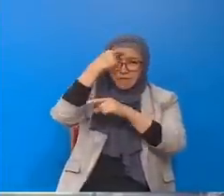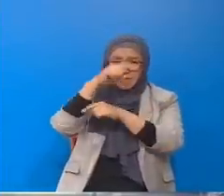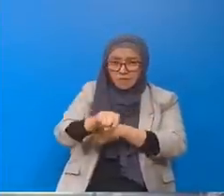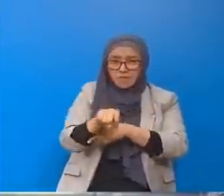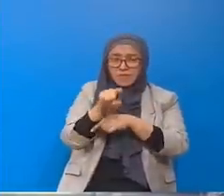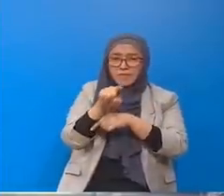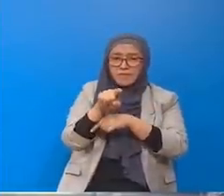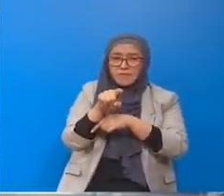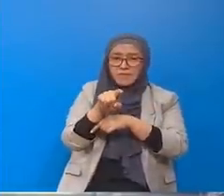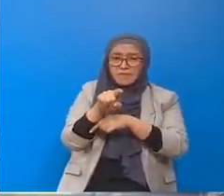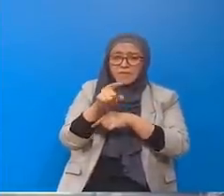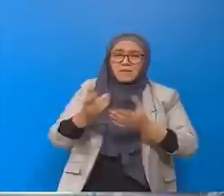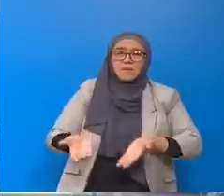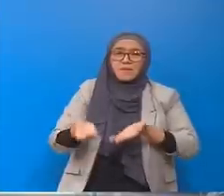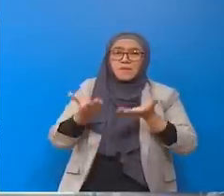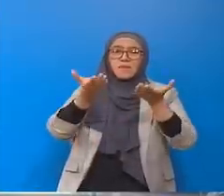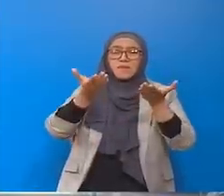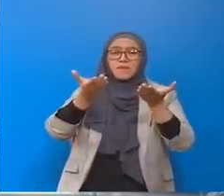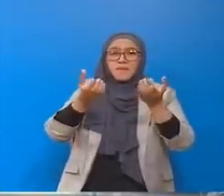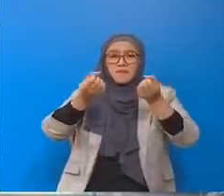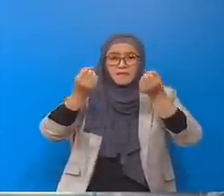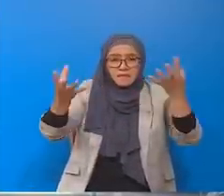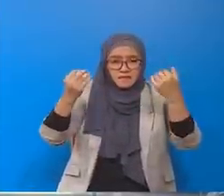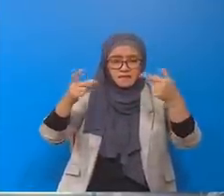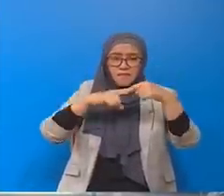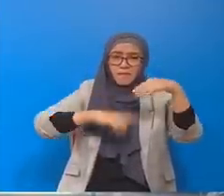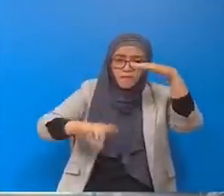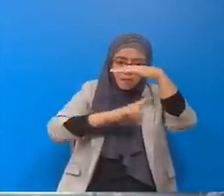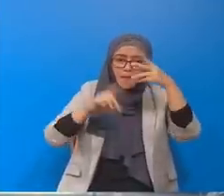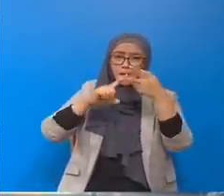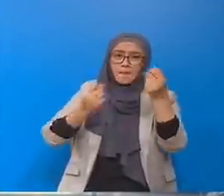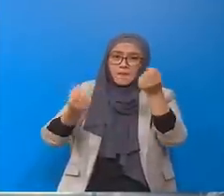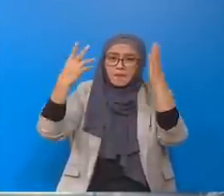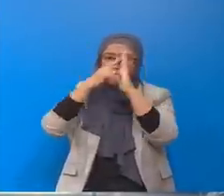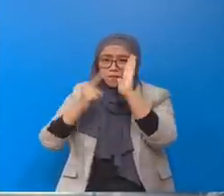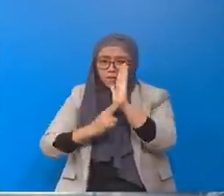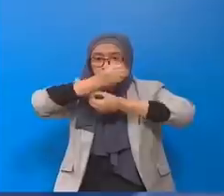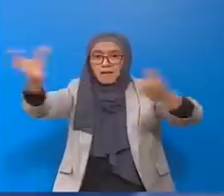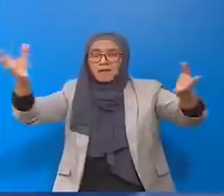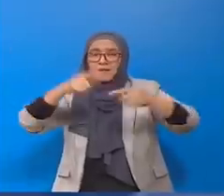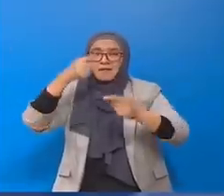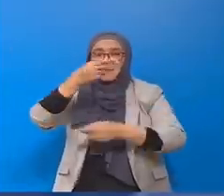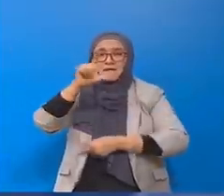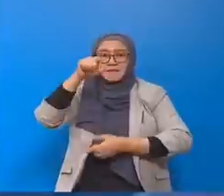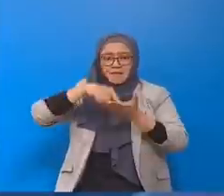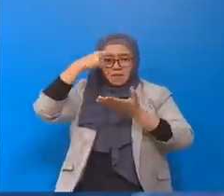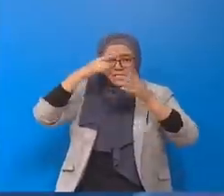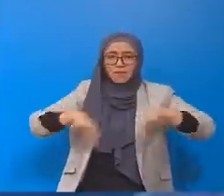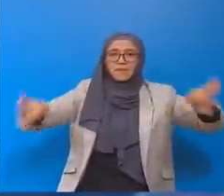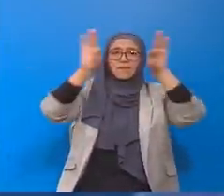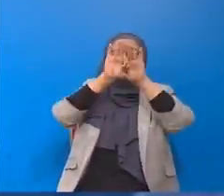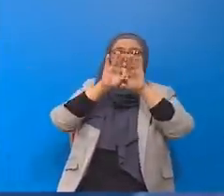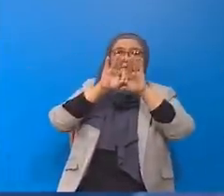eh patutnya membawa lebih banyak dasar ke atau Blank undang-undang untuk membantu rakyat Hai beberapa